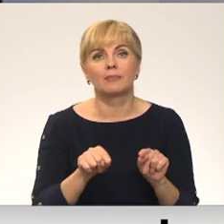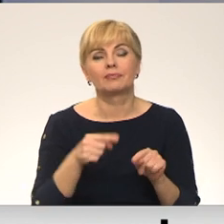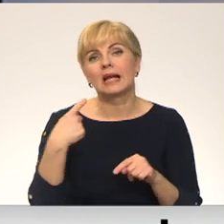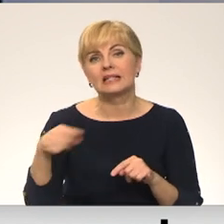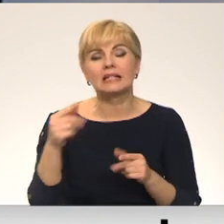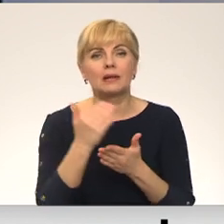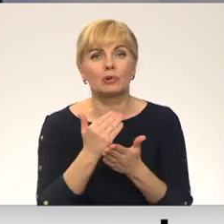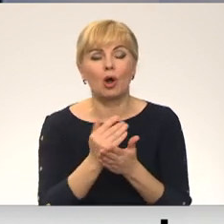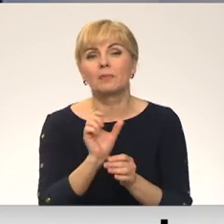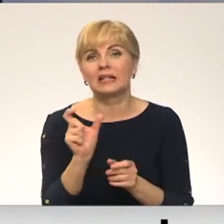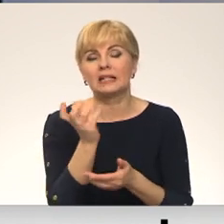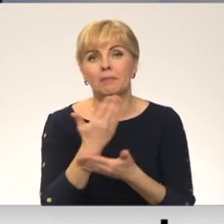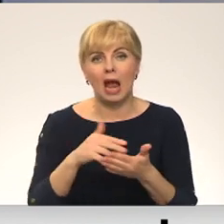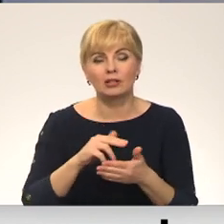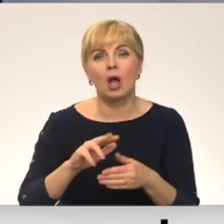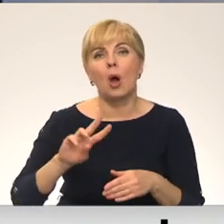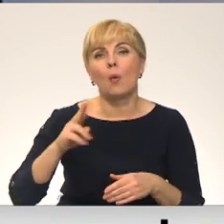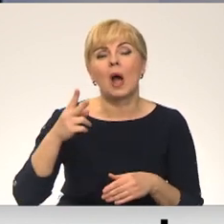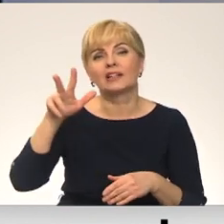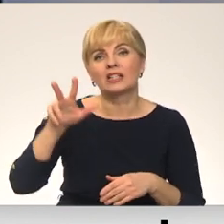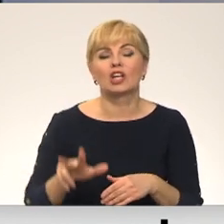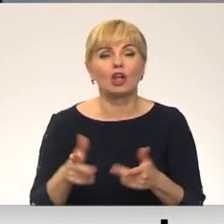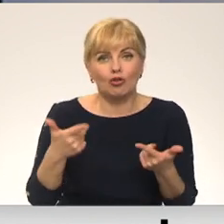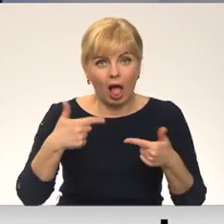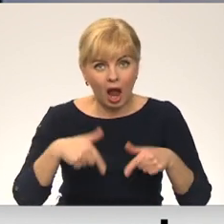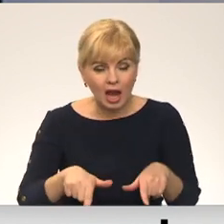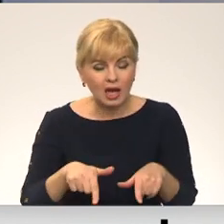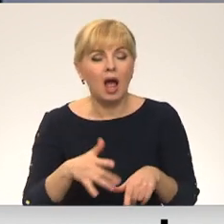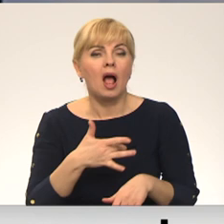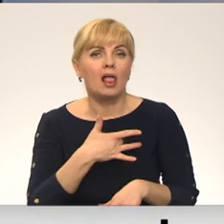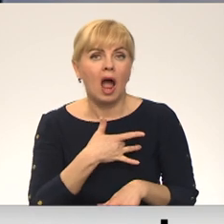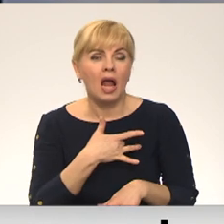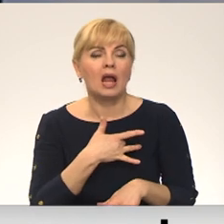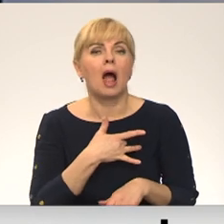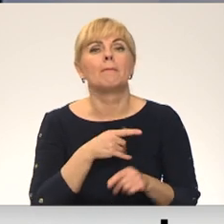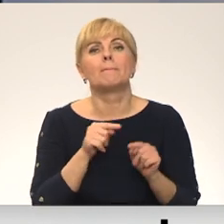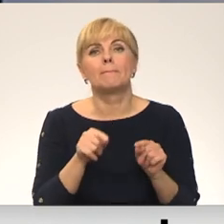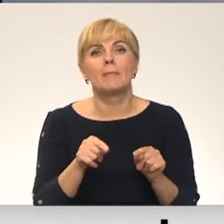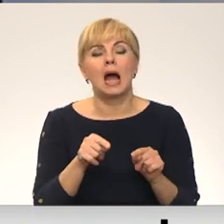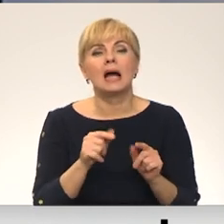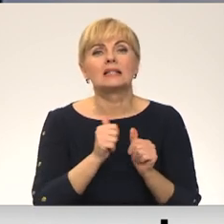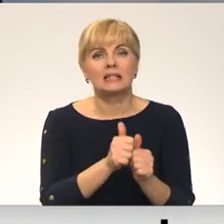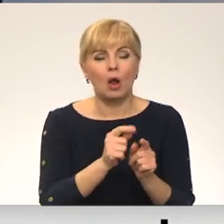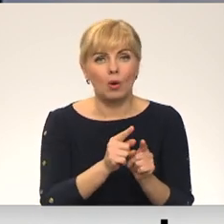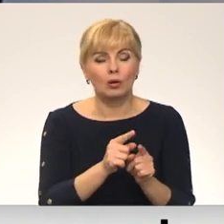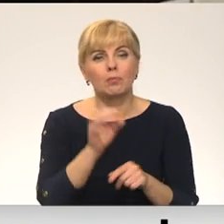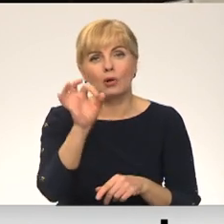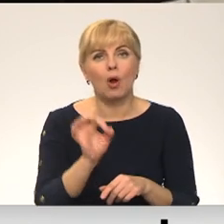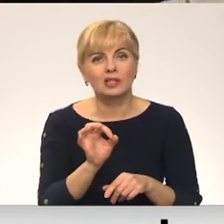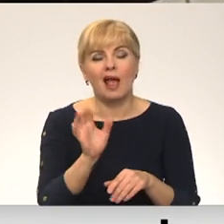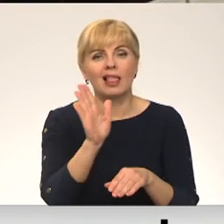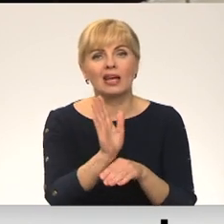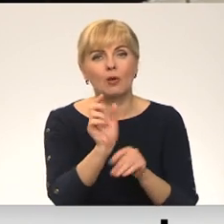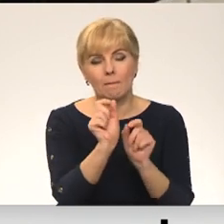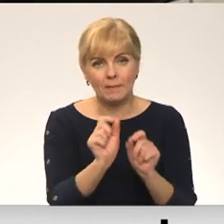citas programmas beigsies otrā ceturkšņa laikā. Un tad jau arī visticamāk sekos procentu likuma kāpums.